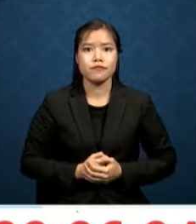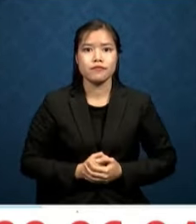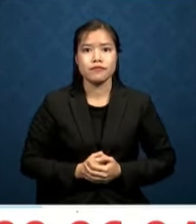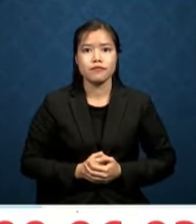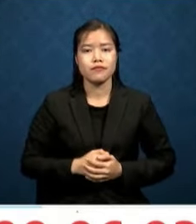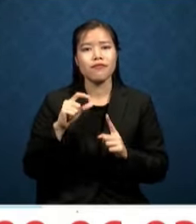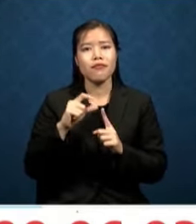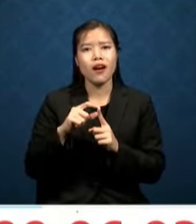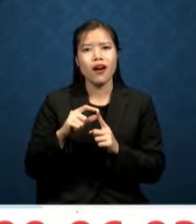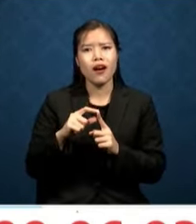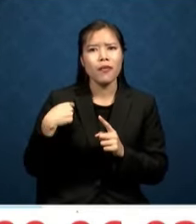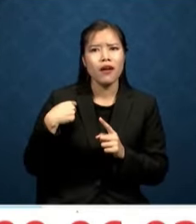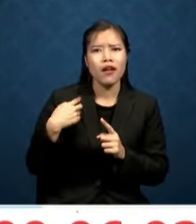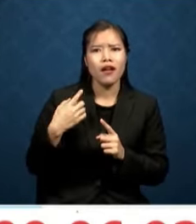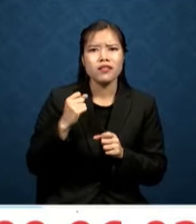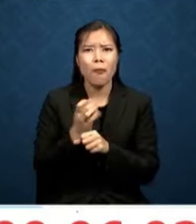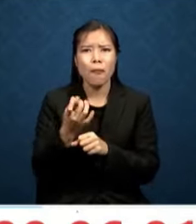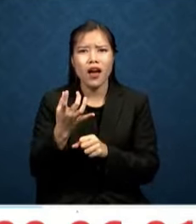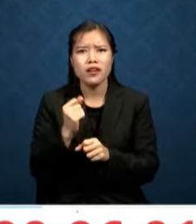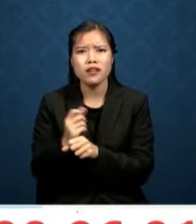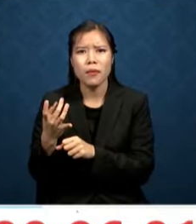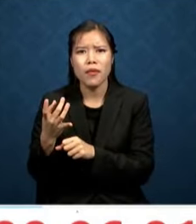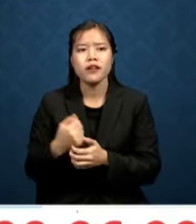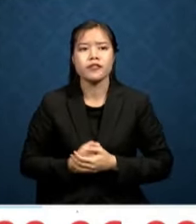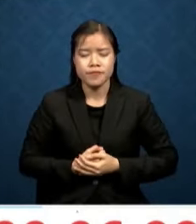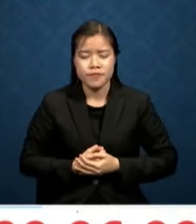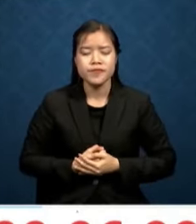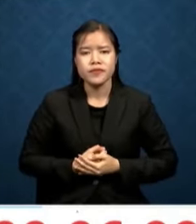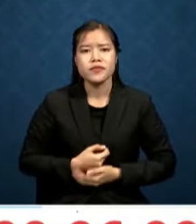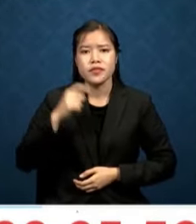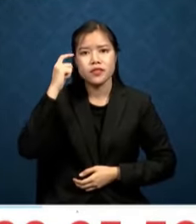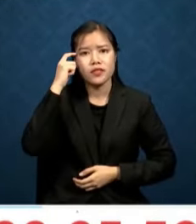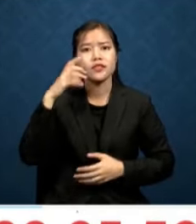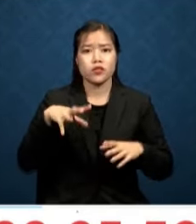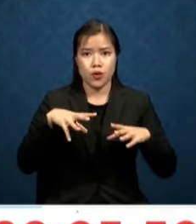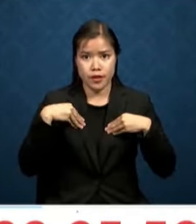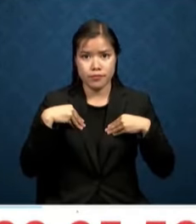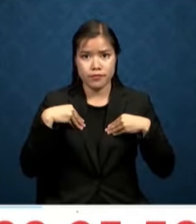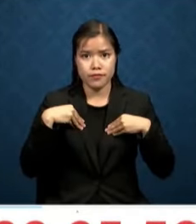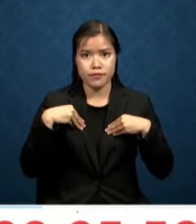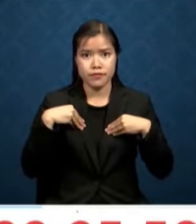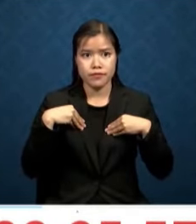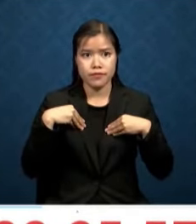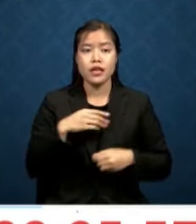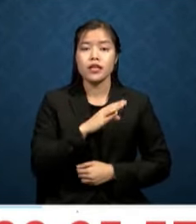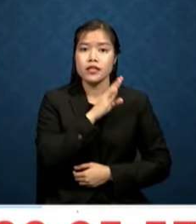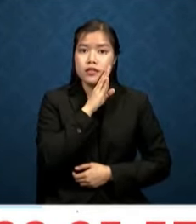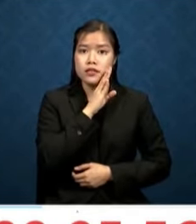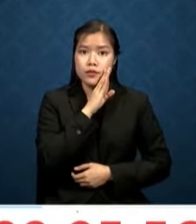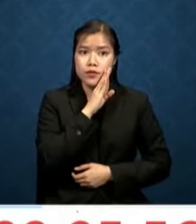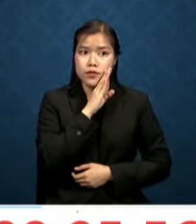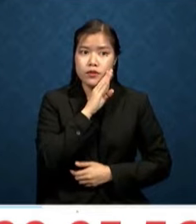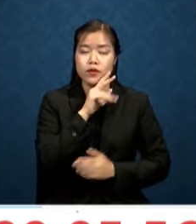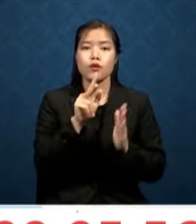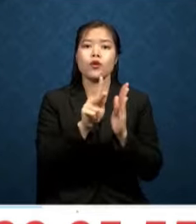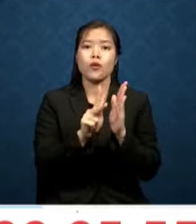ไรเขาเล่นอะไรกันซึ่งก็ต้องยอมรับนะครับถ้าหากว่าทางกฎหมาย